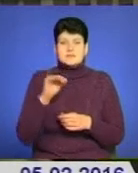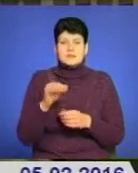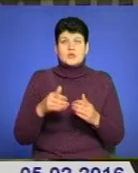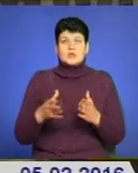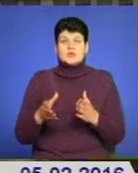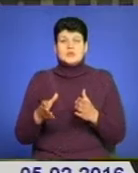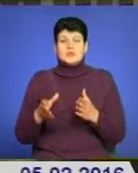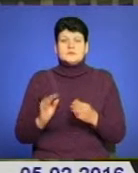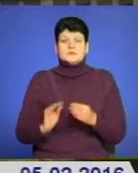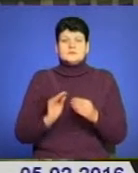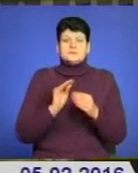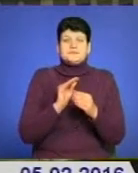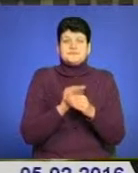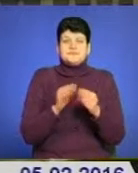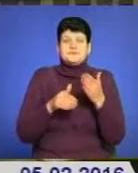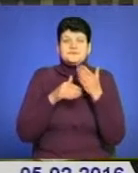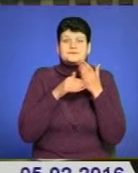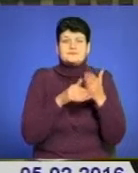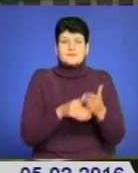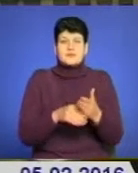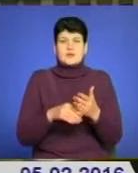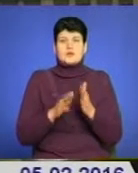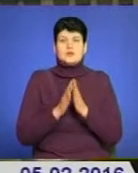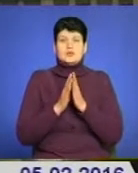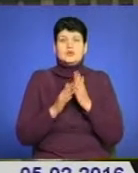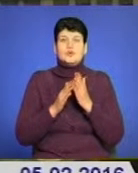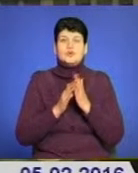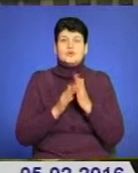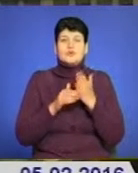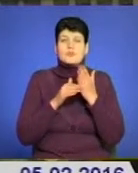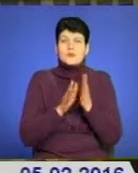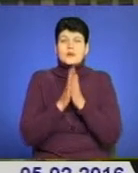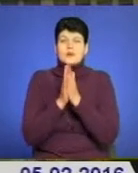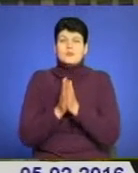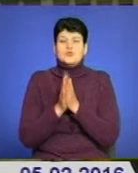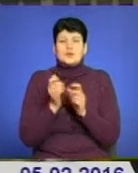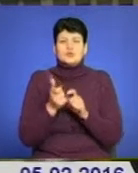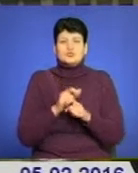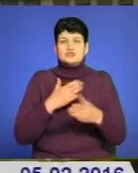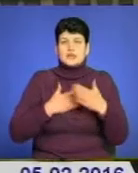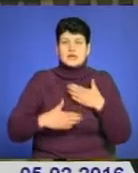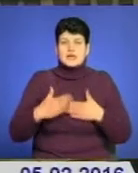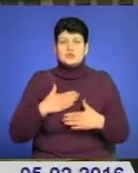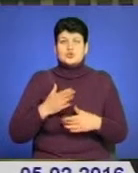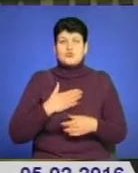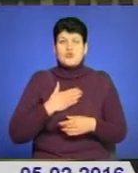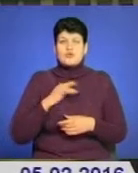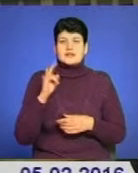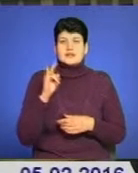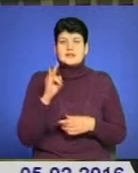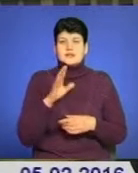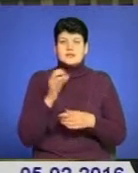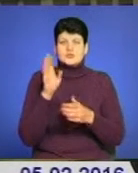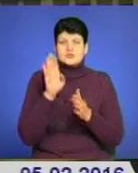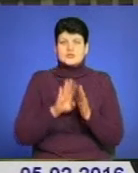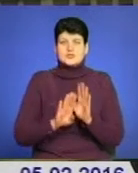себе руки, що йому допомагає, що всі моли за нього. Я дуже рада, що моя дитина не щось